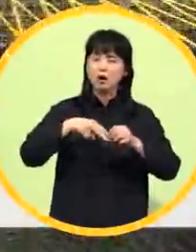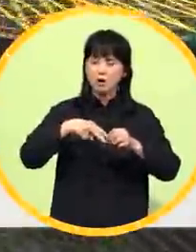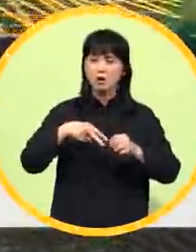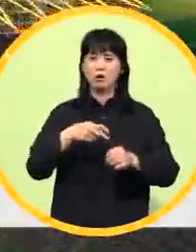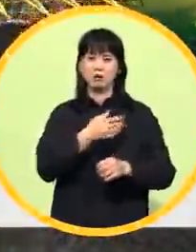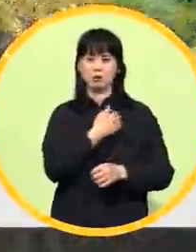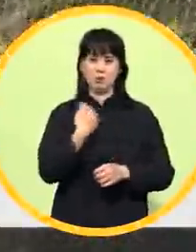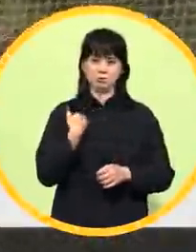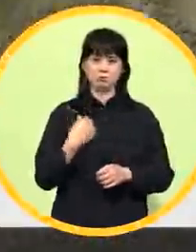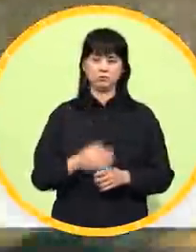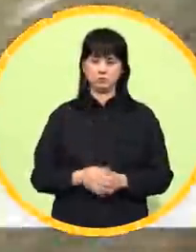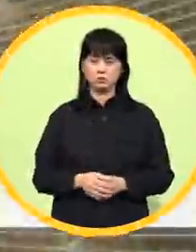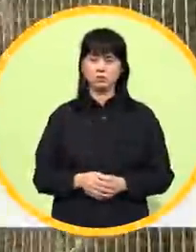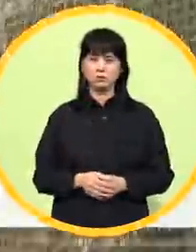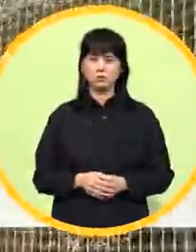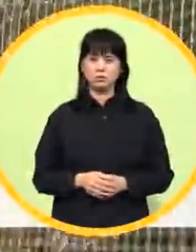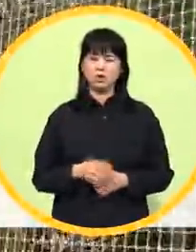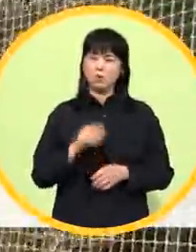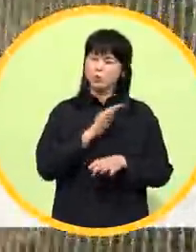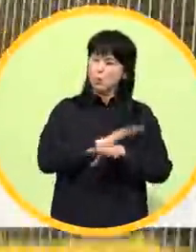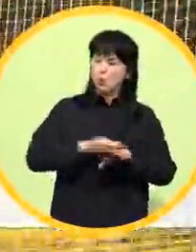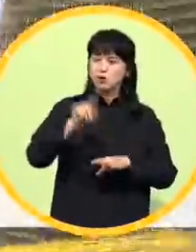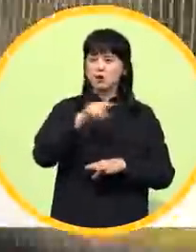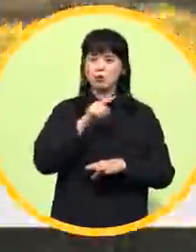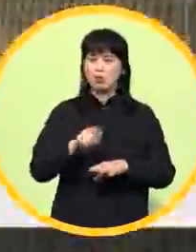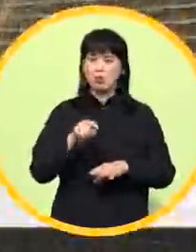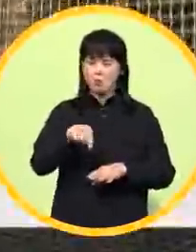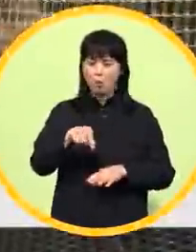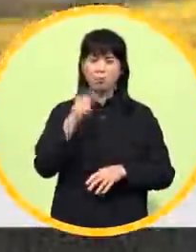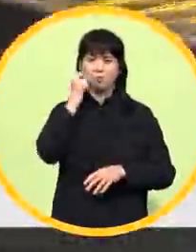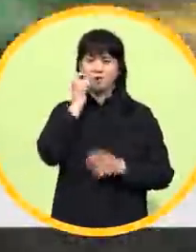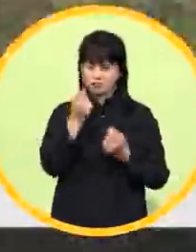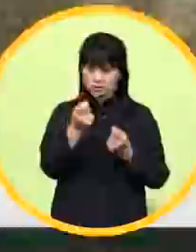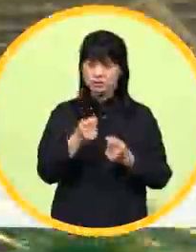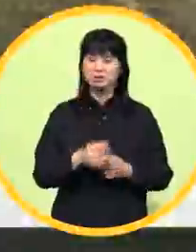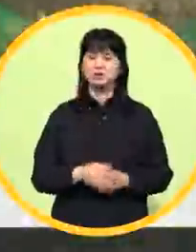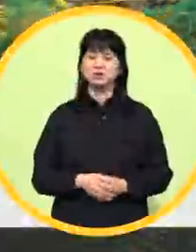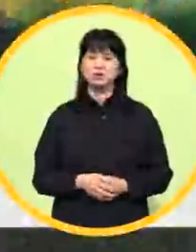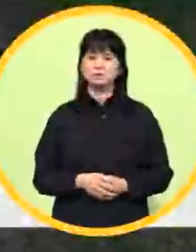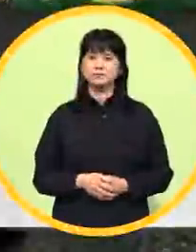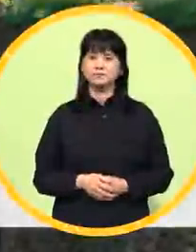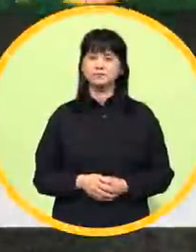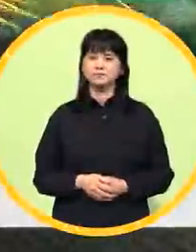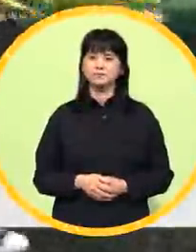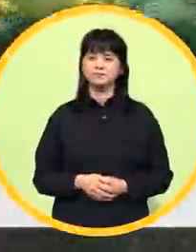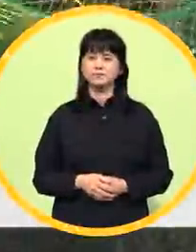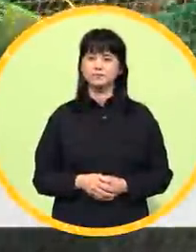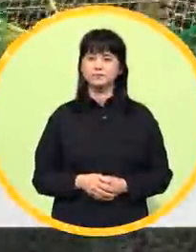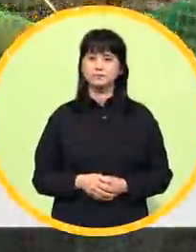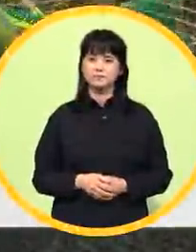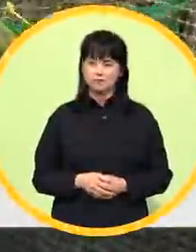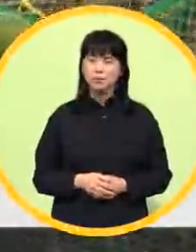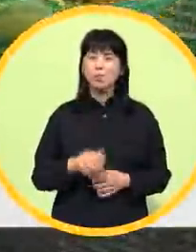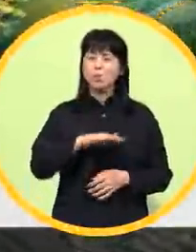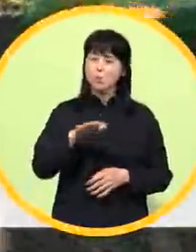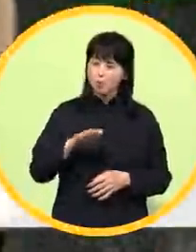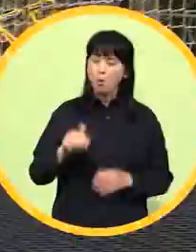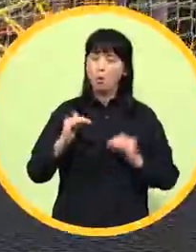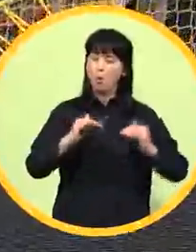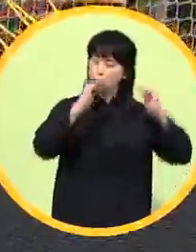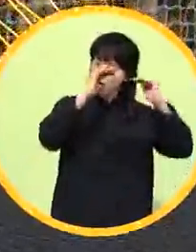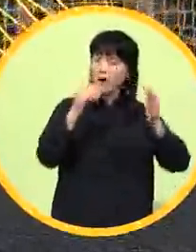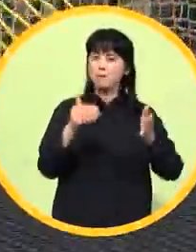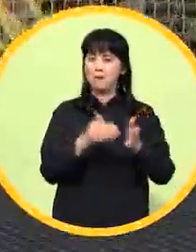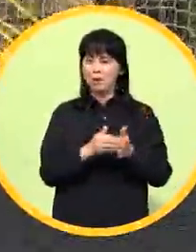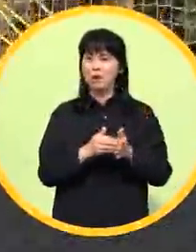動いたりどんなに上手な人もチェンジできるけどmotoko 度以下で早いものか